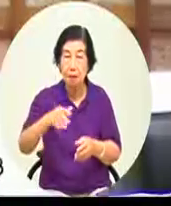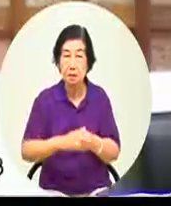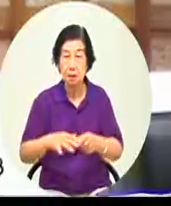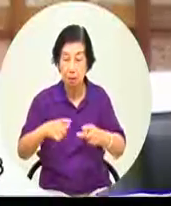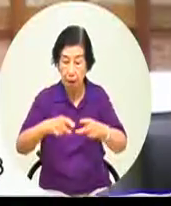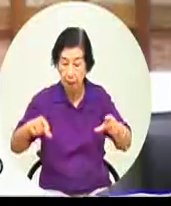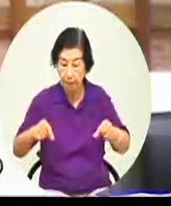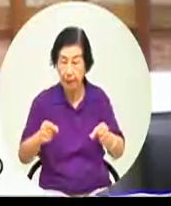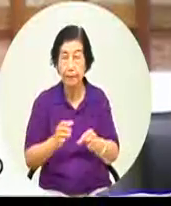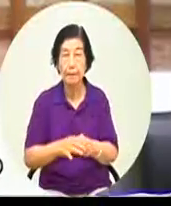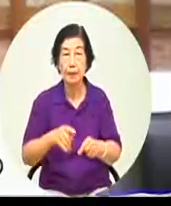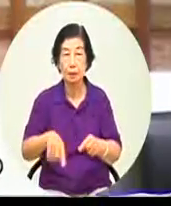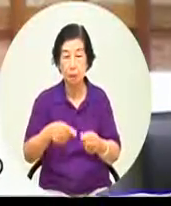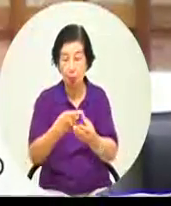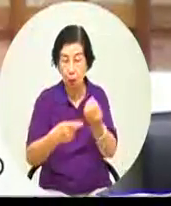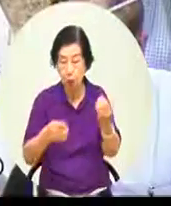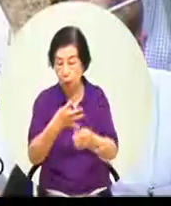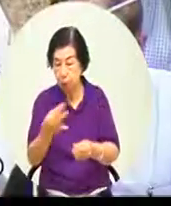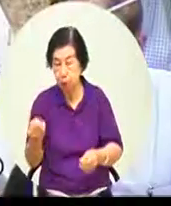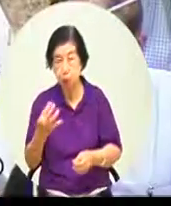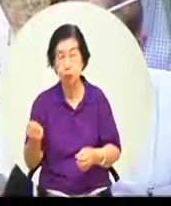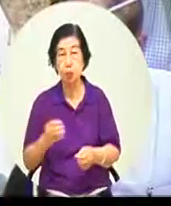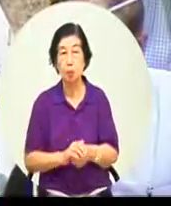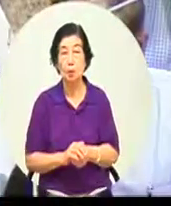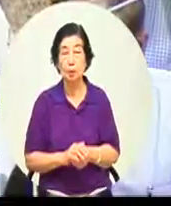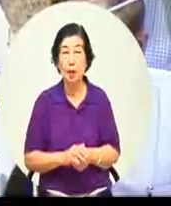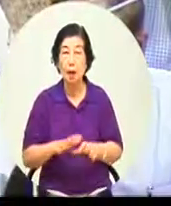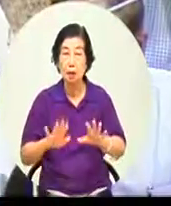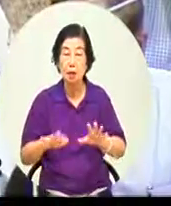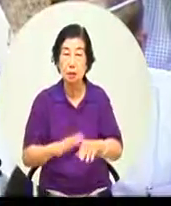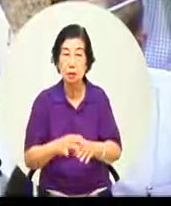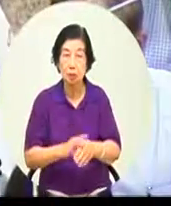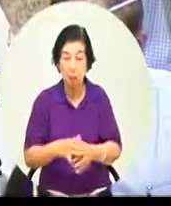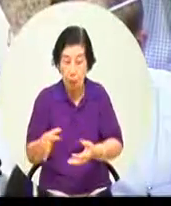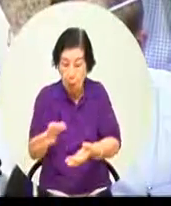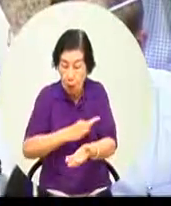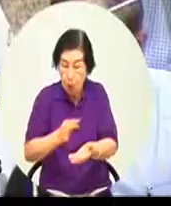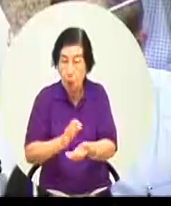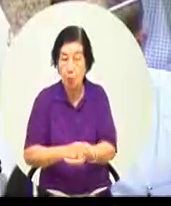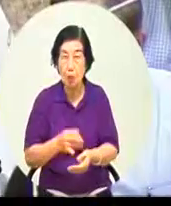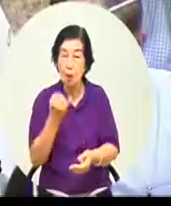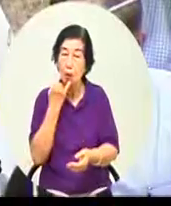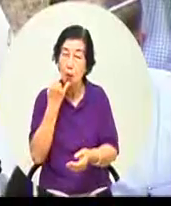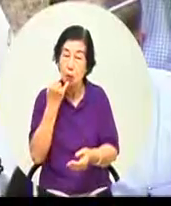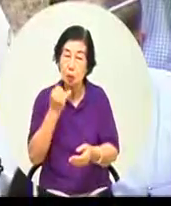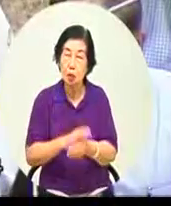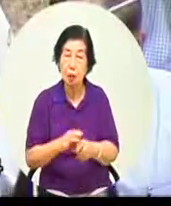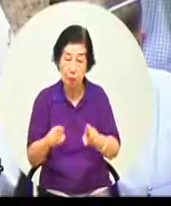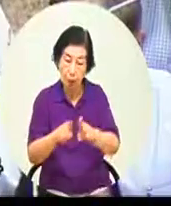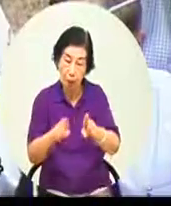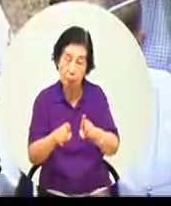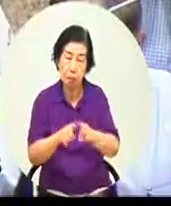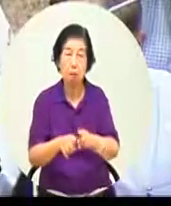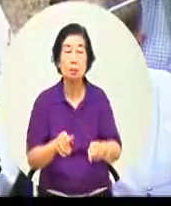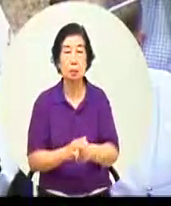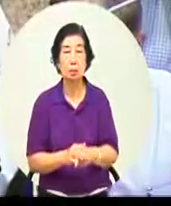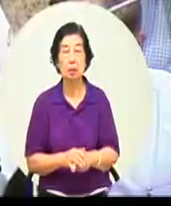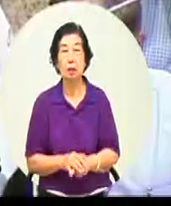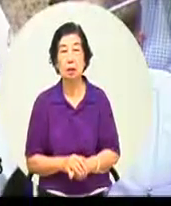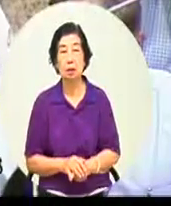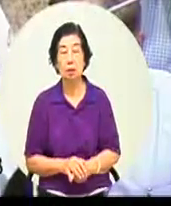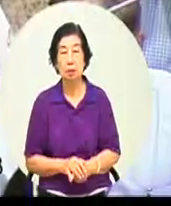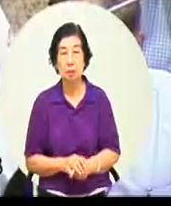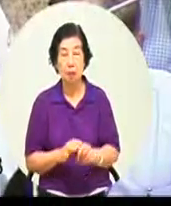对这一部分哈、哦，营收的部分是可以平衡的啦、哦、就是在109年的时候，那109年只